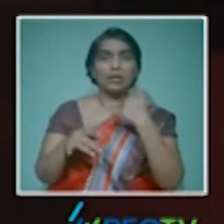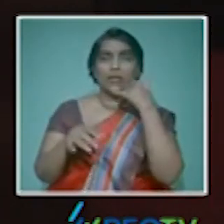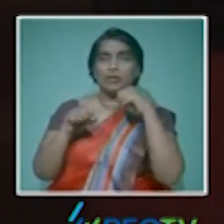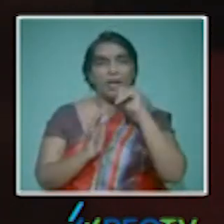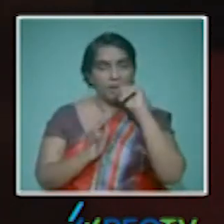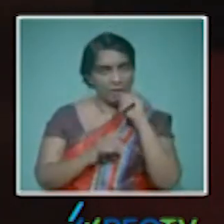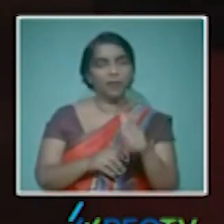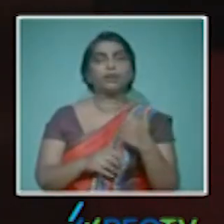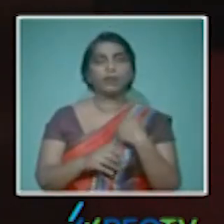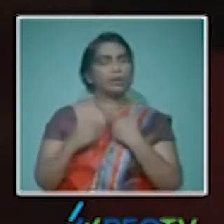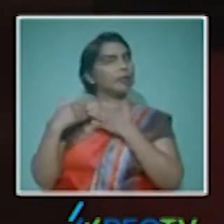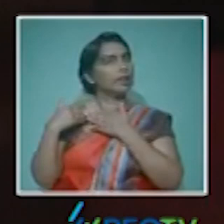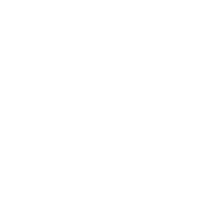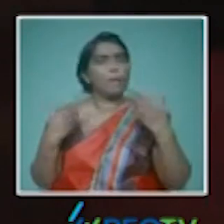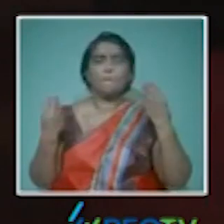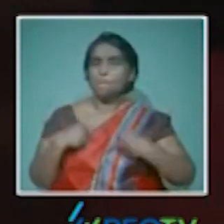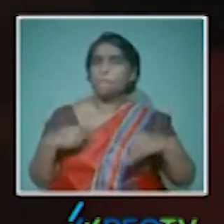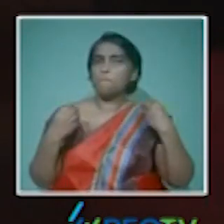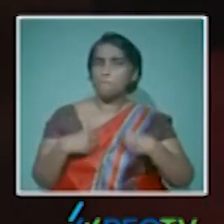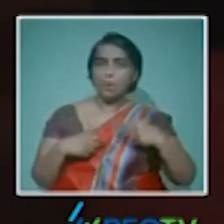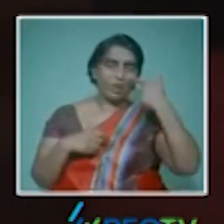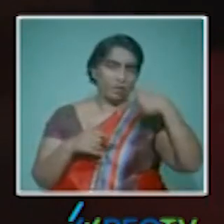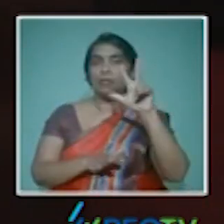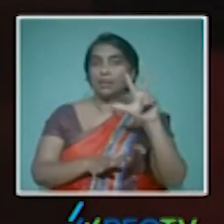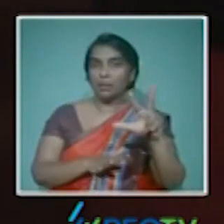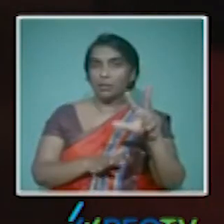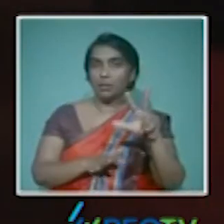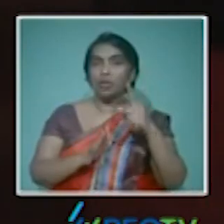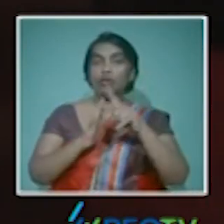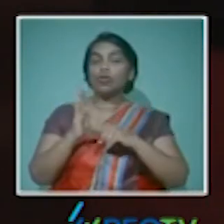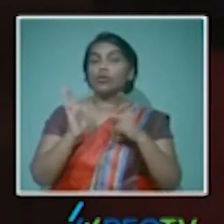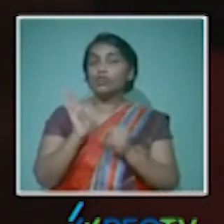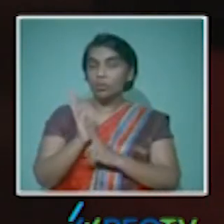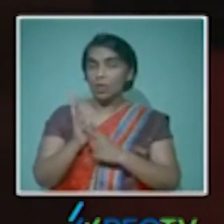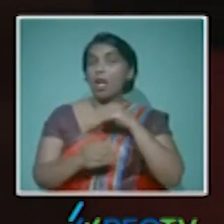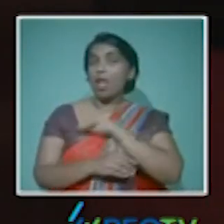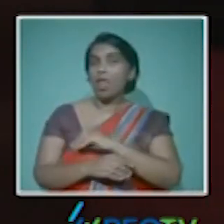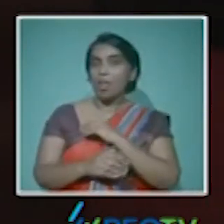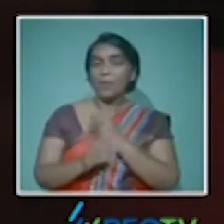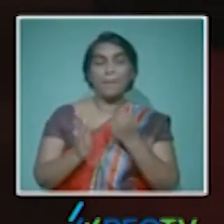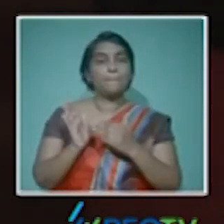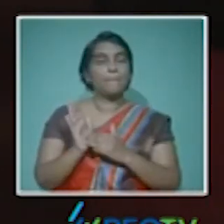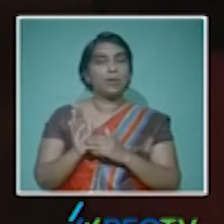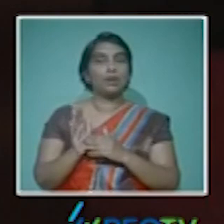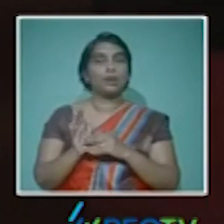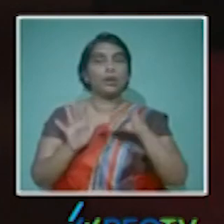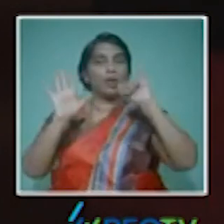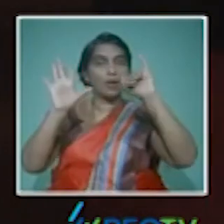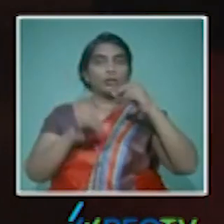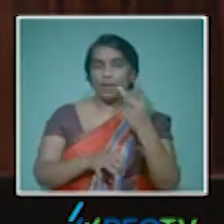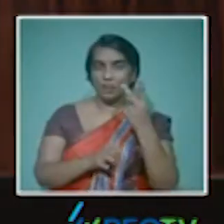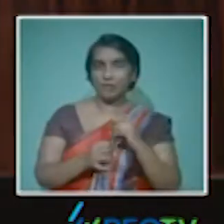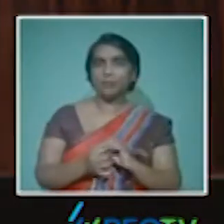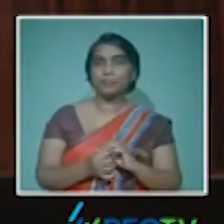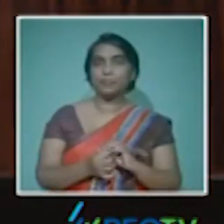ආනන්ද පාලිත අපි දීර්ඝ කාලයක් කලාබ ලැබුවා කණිත් තෙල් නීතිගත සංස්ථාව හැටියට ජුලි මාසේ අපි ලාභ වෙනවා රුපියල් මිලියන